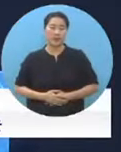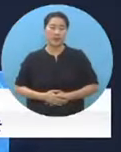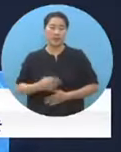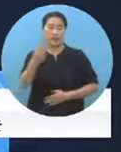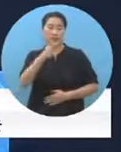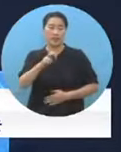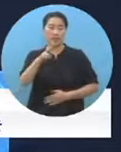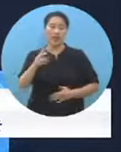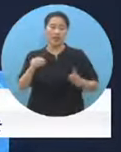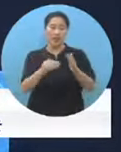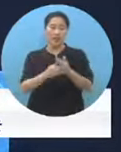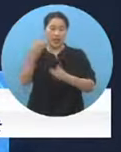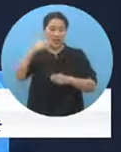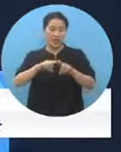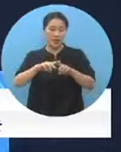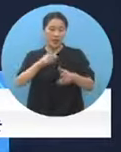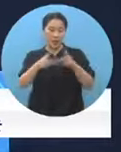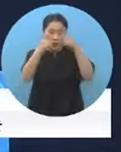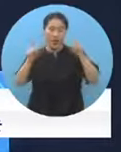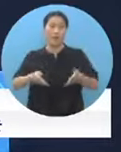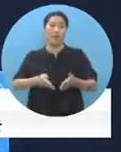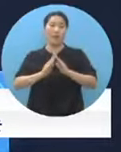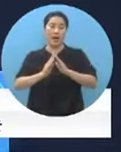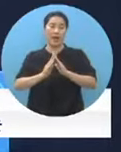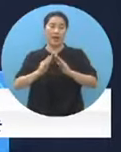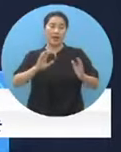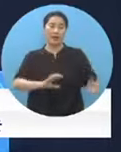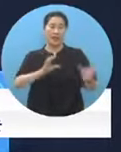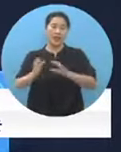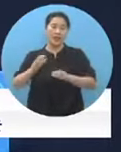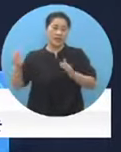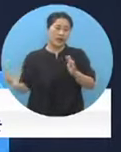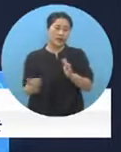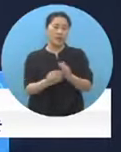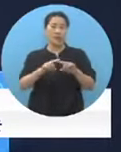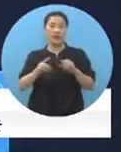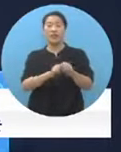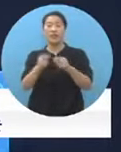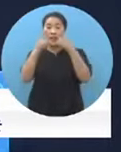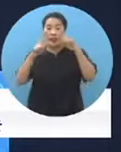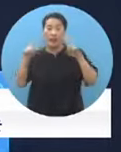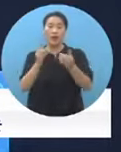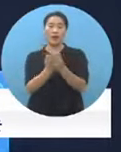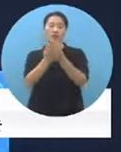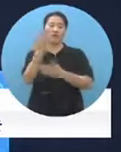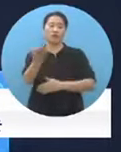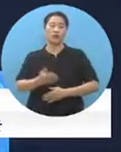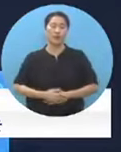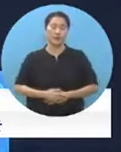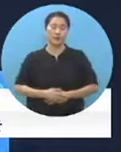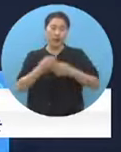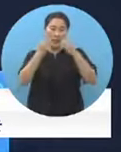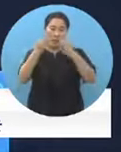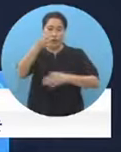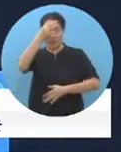한전공대를 반드시 2022년에 개교토록 하고 세계 최고의 에너지 특화 대학으로 키워나가야 합니다. 이와